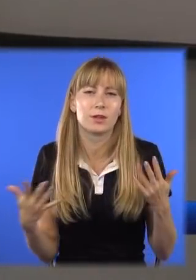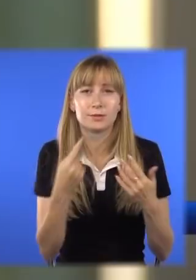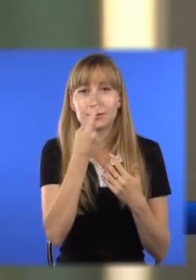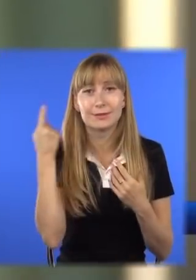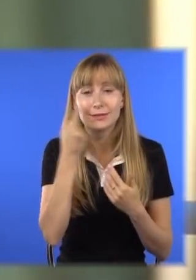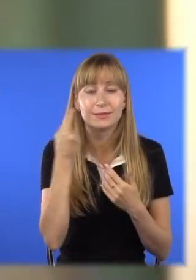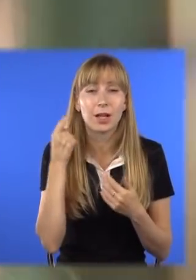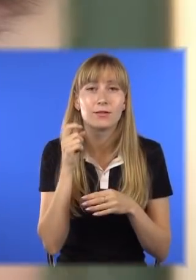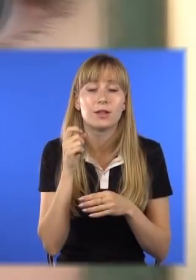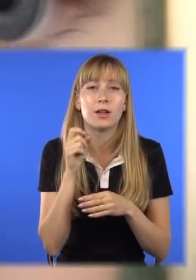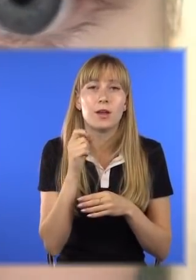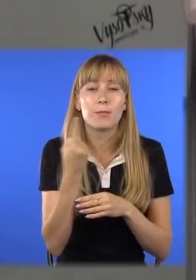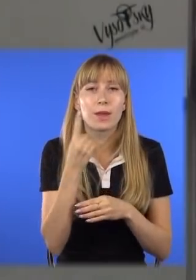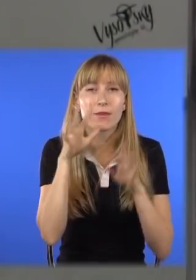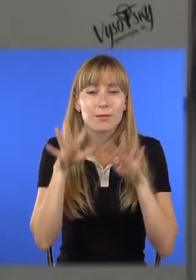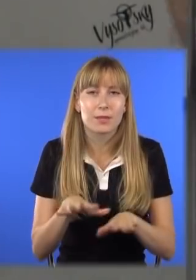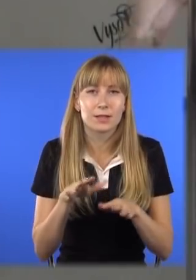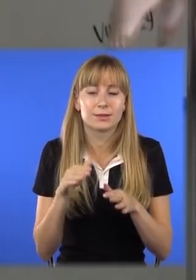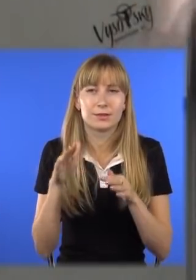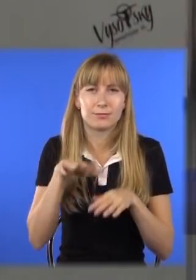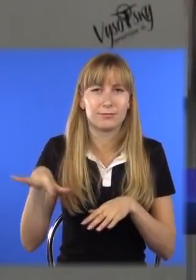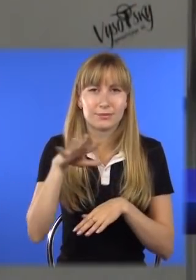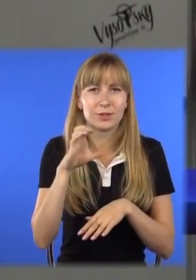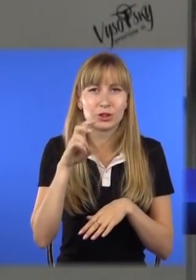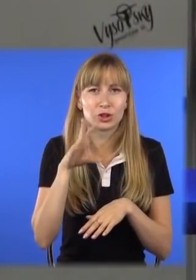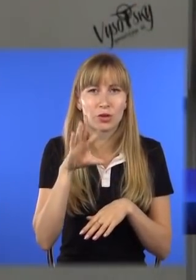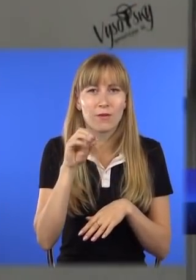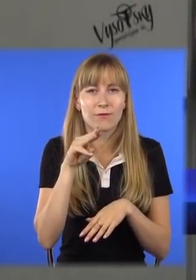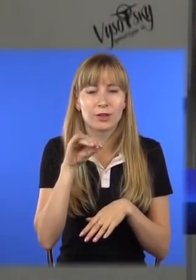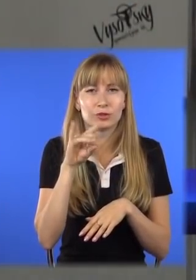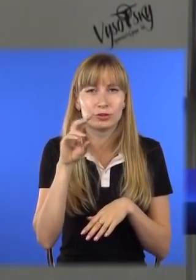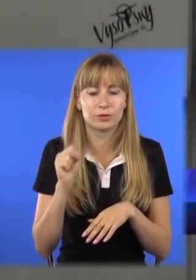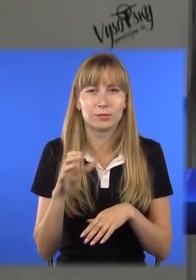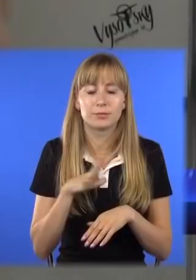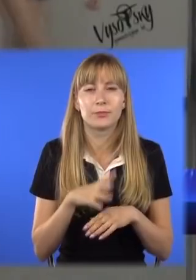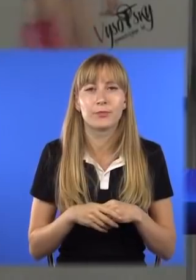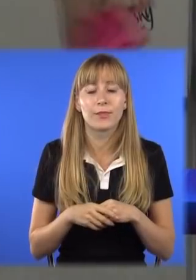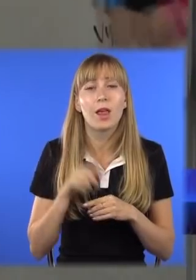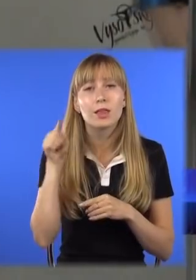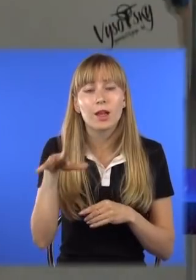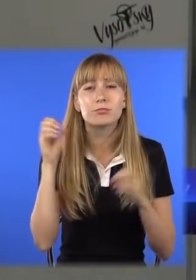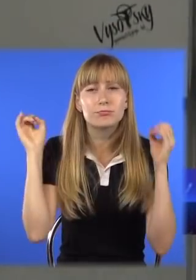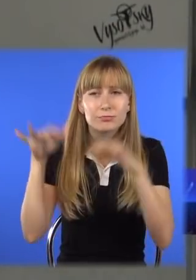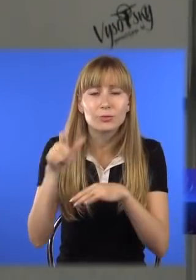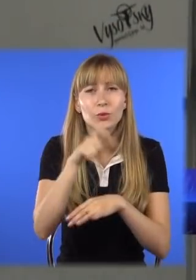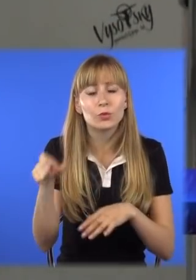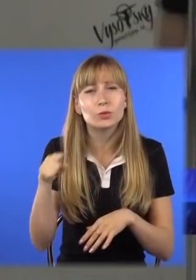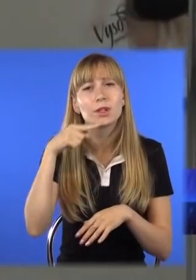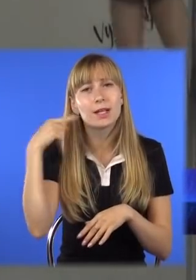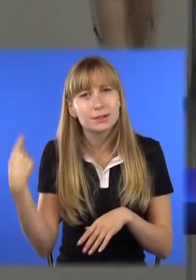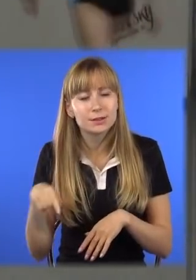Словаччині у своїй віковій категорії. Конкурентки були з Росії, були з України, одна дівчинка